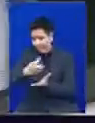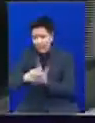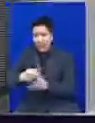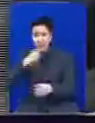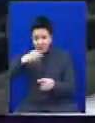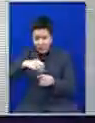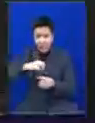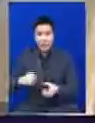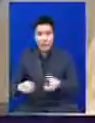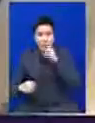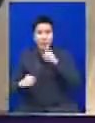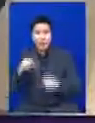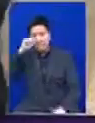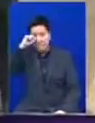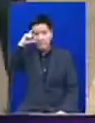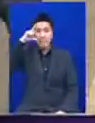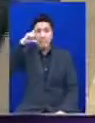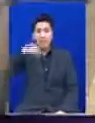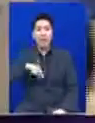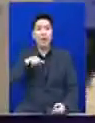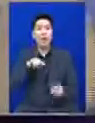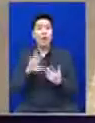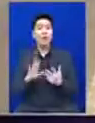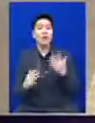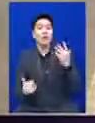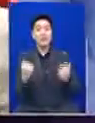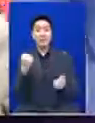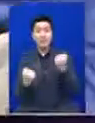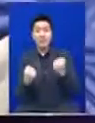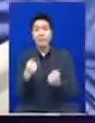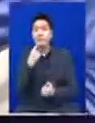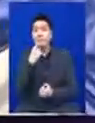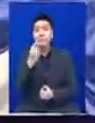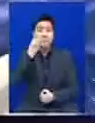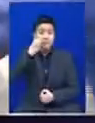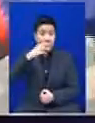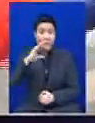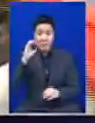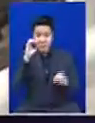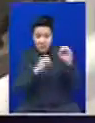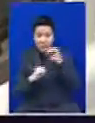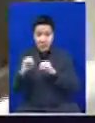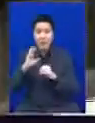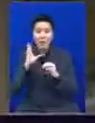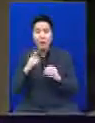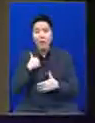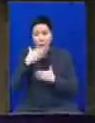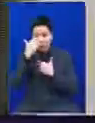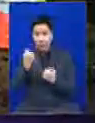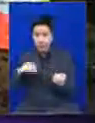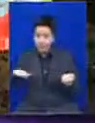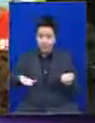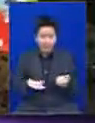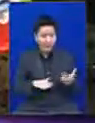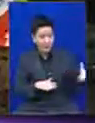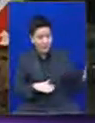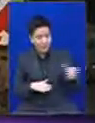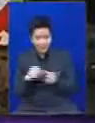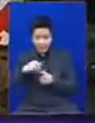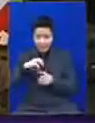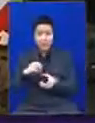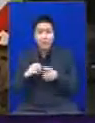ำลังนะคะให้กับผู้ที่ใช้รถใช้ถนนพร้อมบอกว่าเดินทางปลอดภัยนะคะซึ่งก็ได้รับความสนใจเป็นอย่างดีเลยล่ะค่